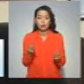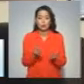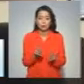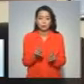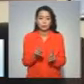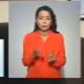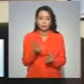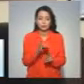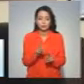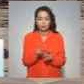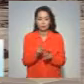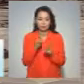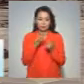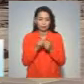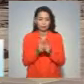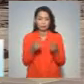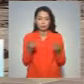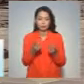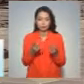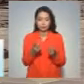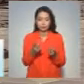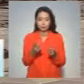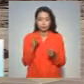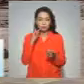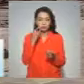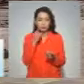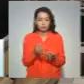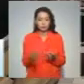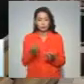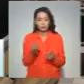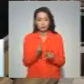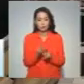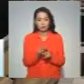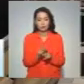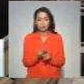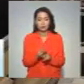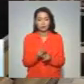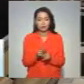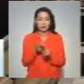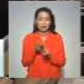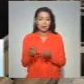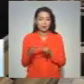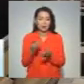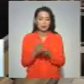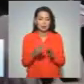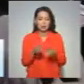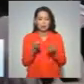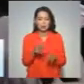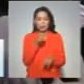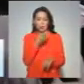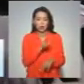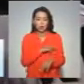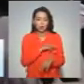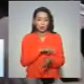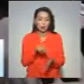сделать, и он тогда обращается за помощью. Антилидерство Павлодарской области по числу зависимых специалисты связывают с хорошей работой